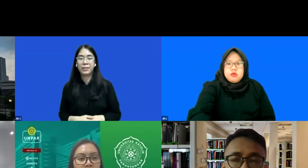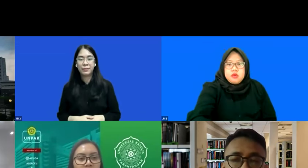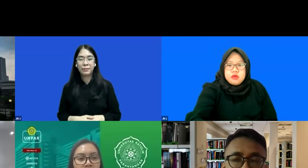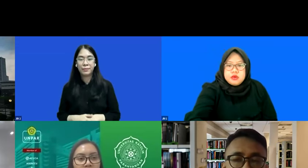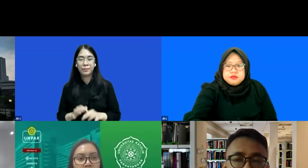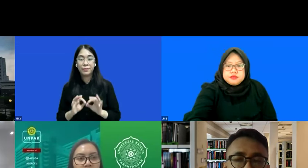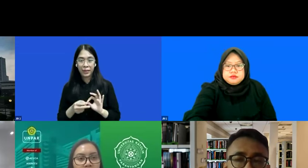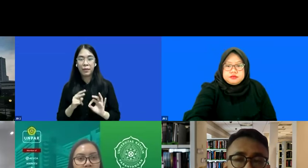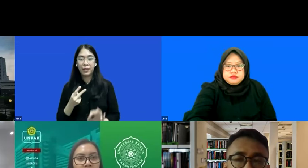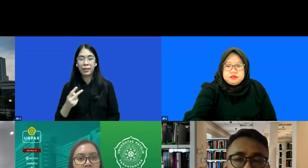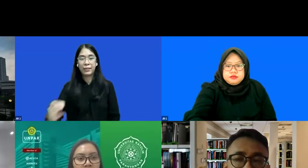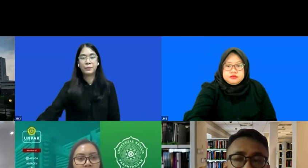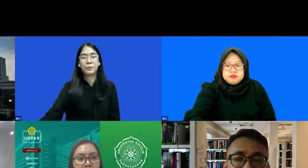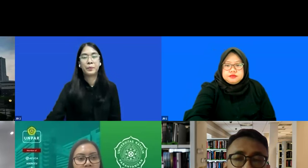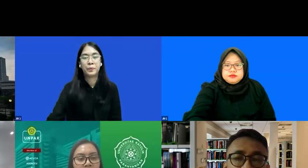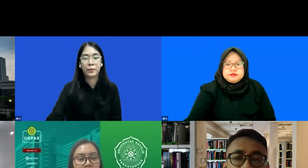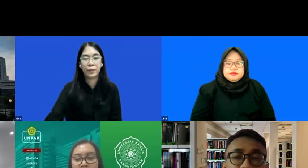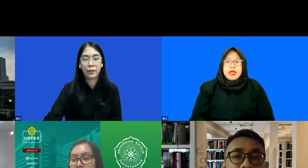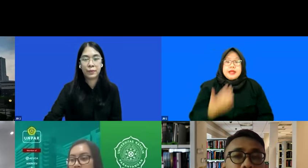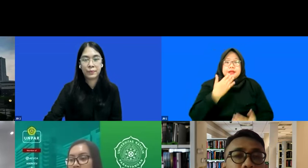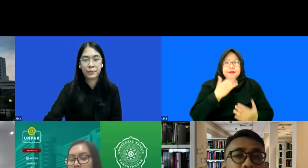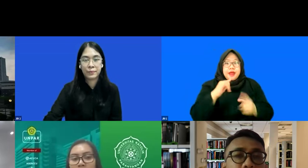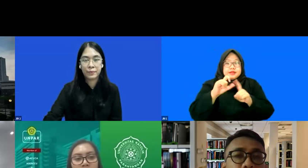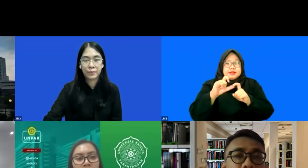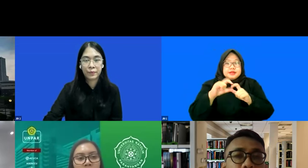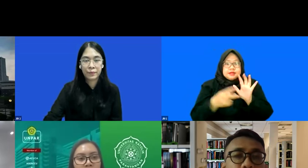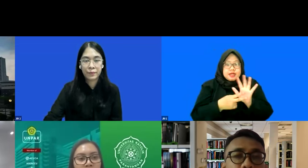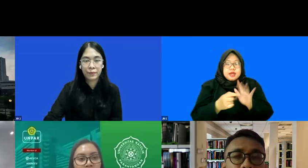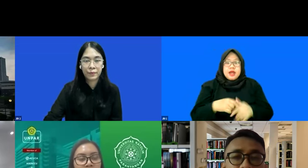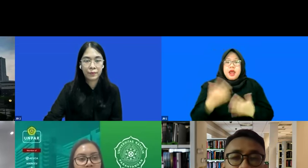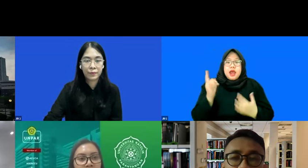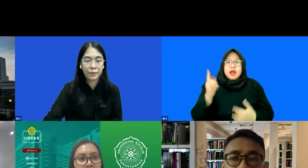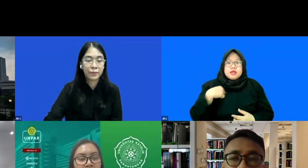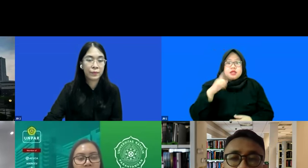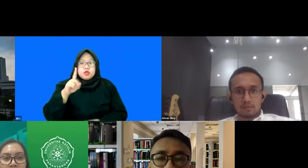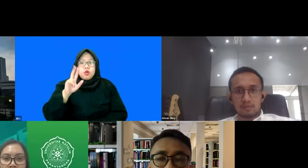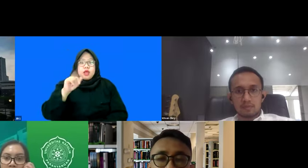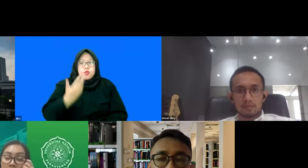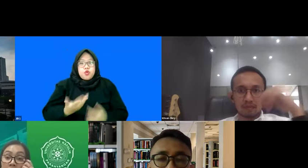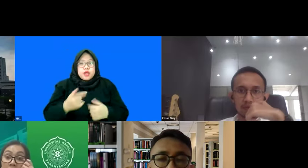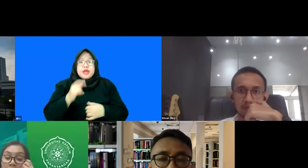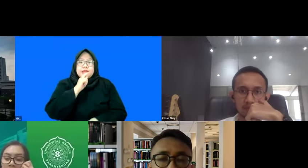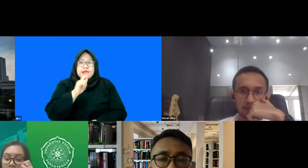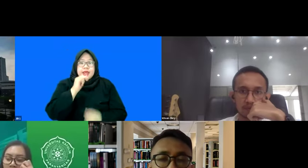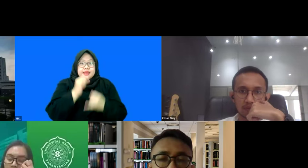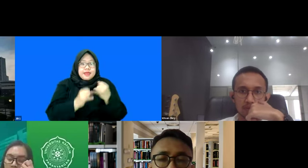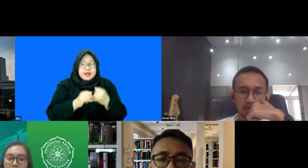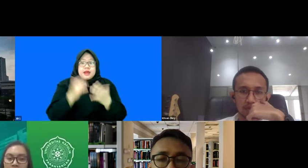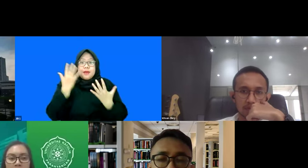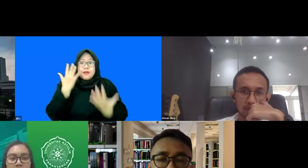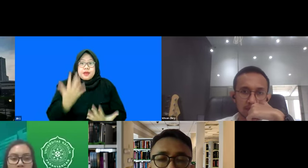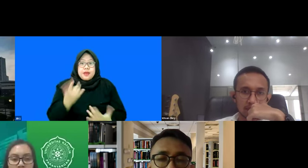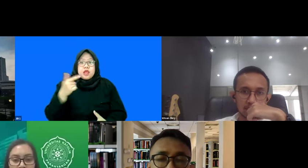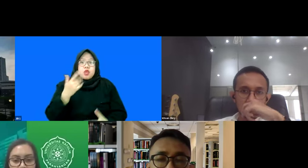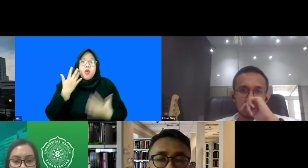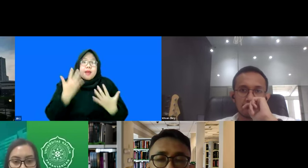Terima kasih Bang Iksan. Nah, ini ada satu lagi ya, mungkin pertanyaan terakhir. Bagaimana atau apa saja kriteria